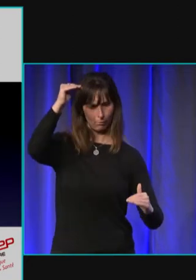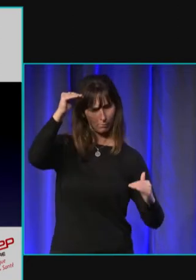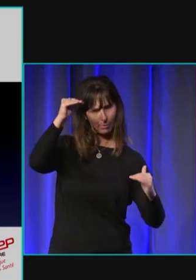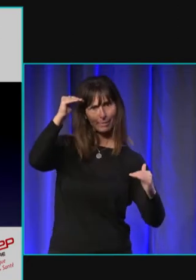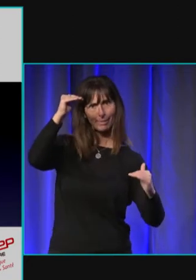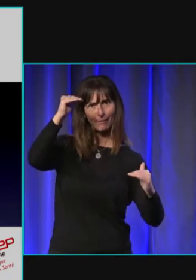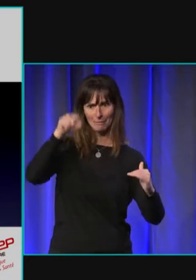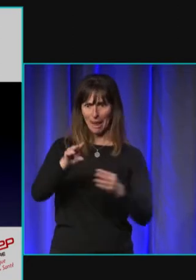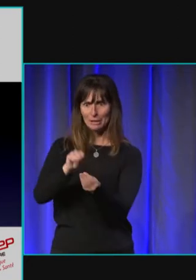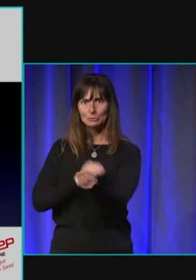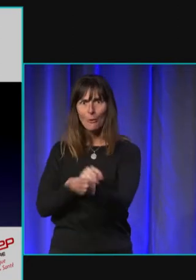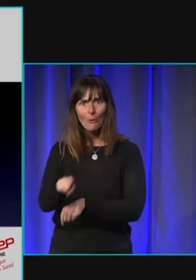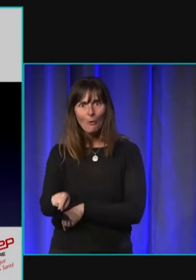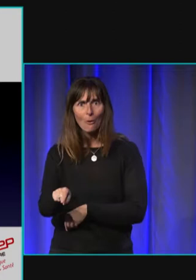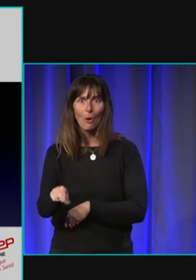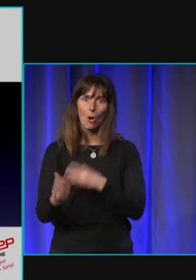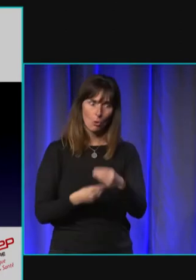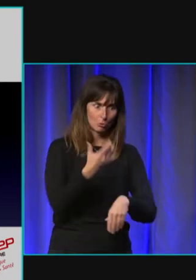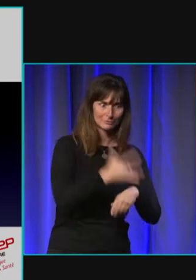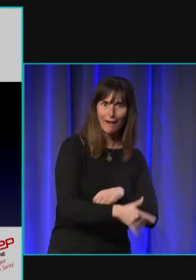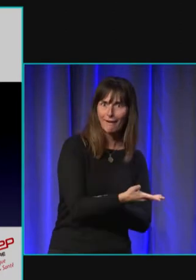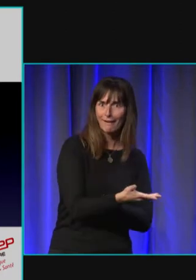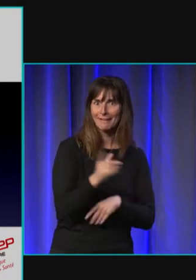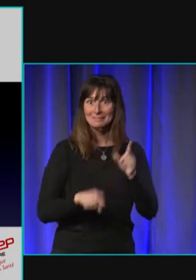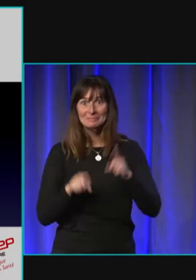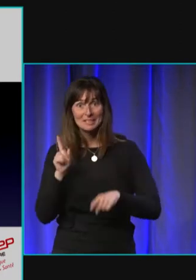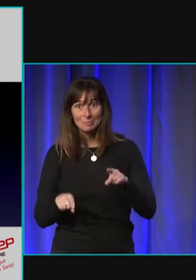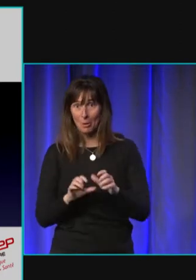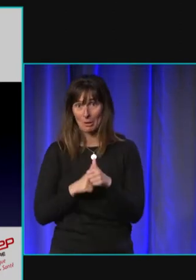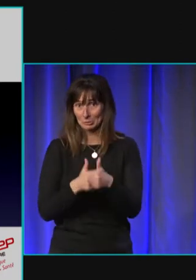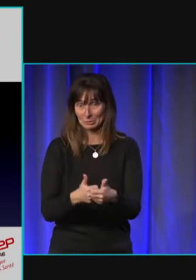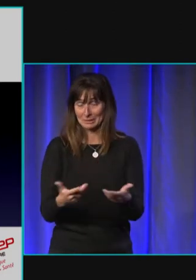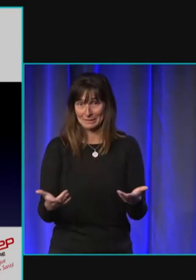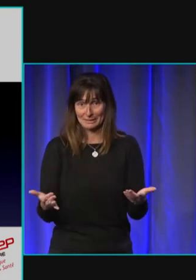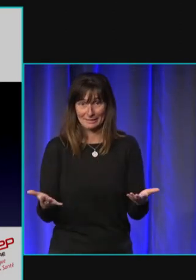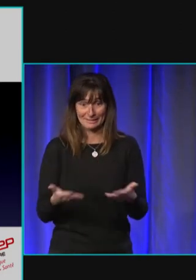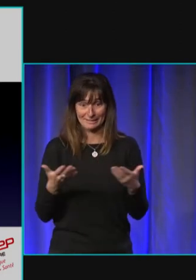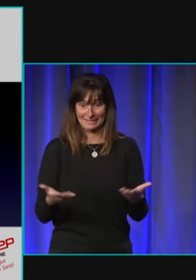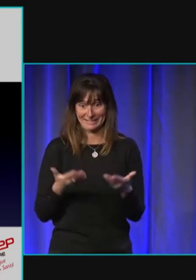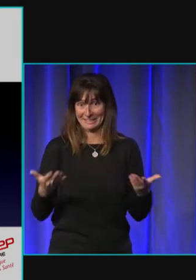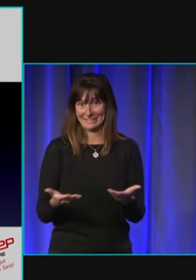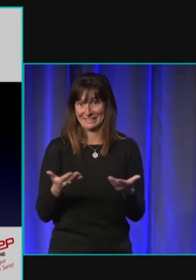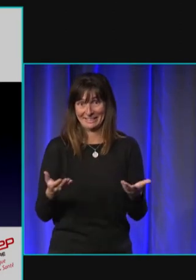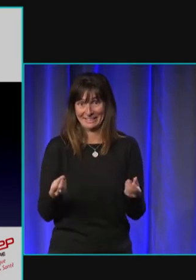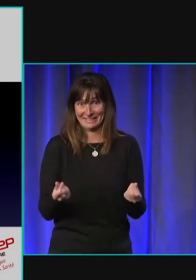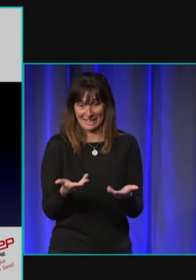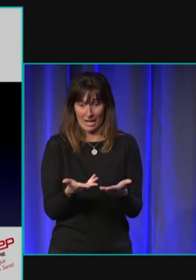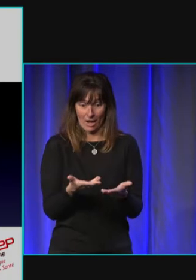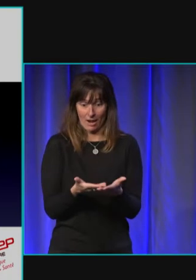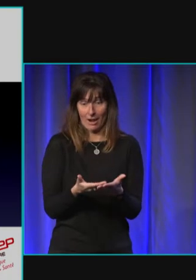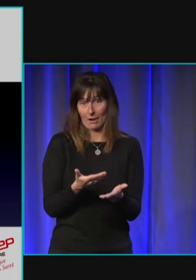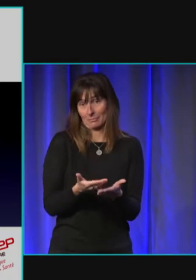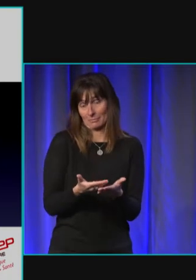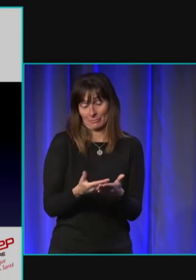tôt ou plus tard que d'autres, donc puisque la maturation peut agir sur ce décalage